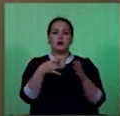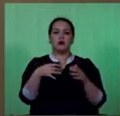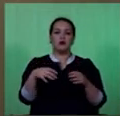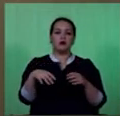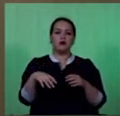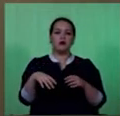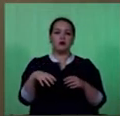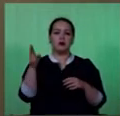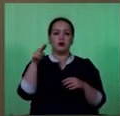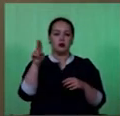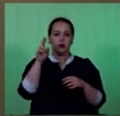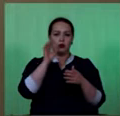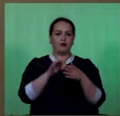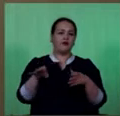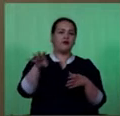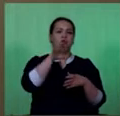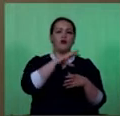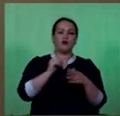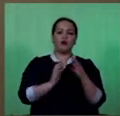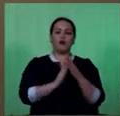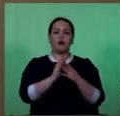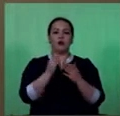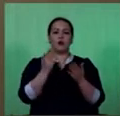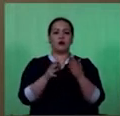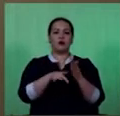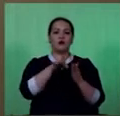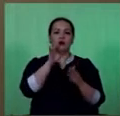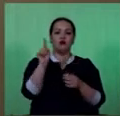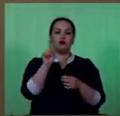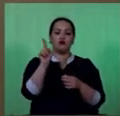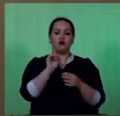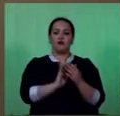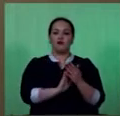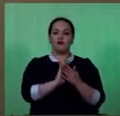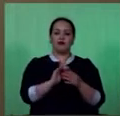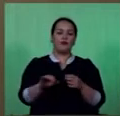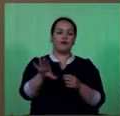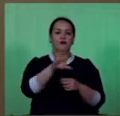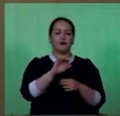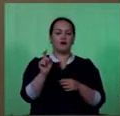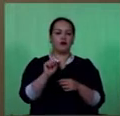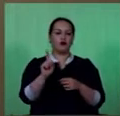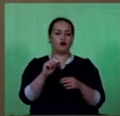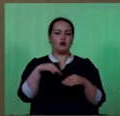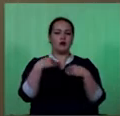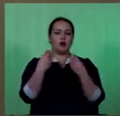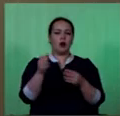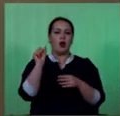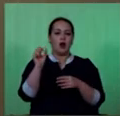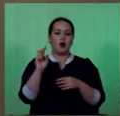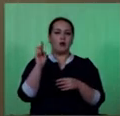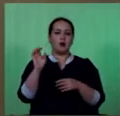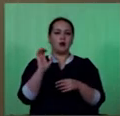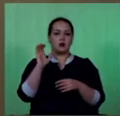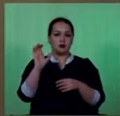выращивают значит если у нас вы выбираете что выращивают все что данов а b и